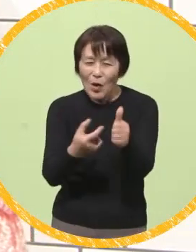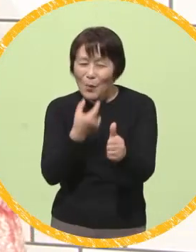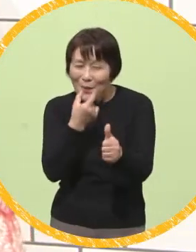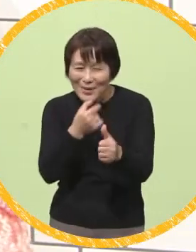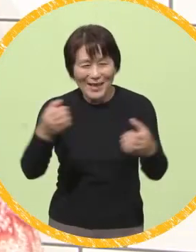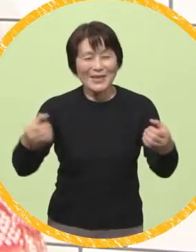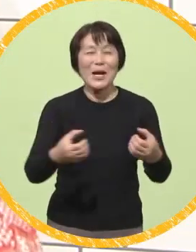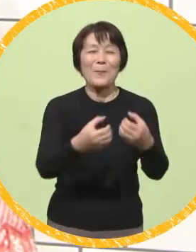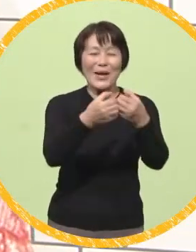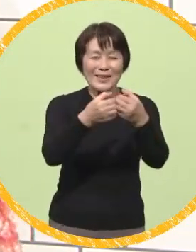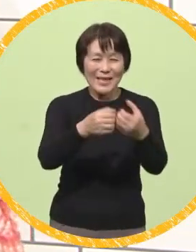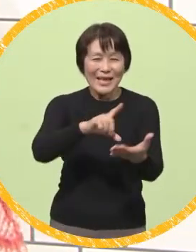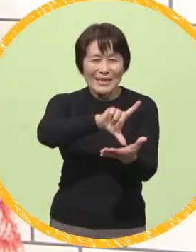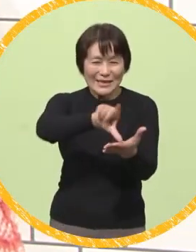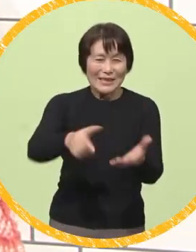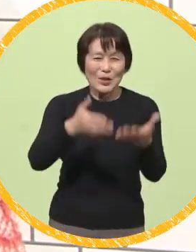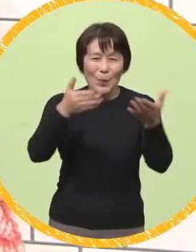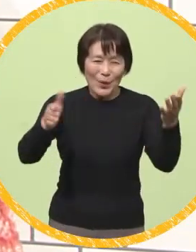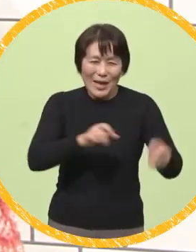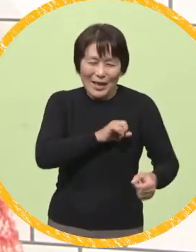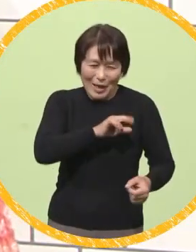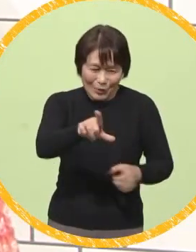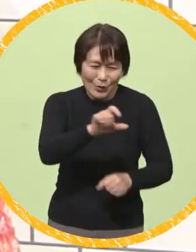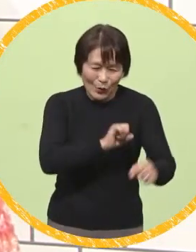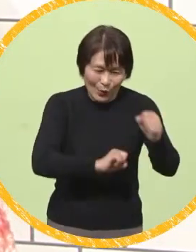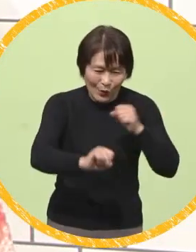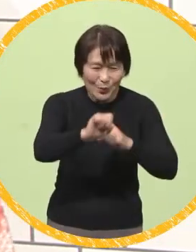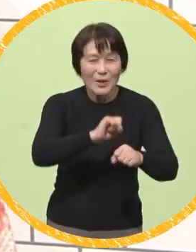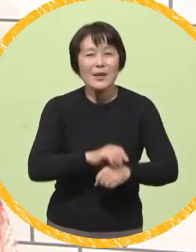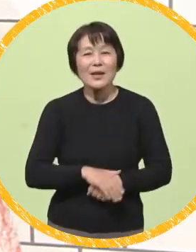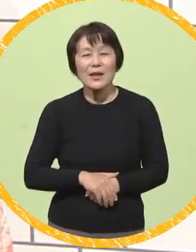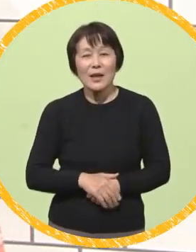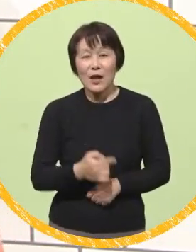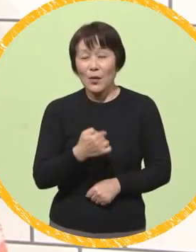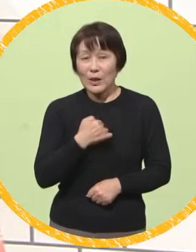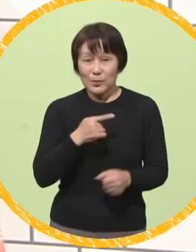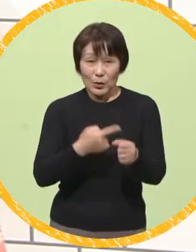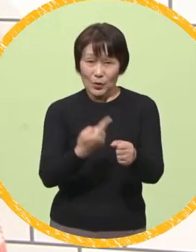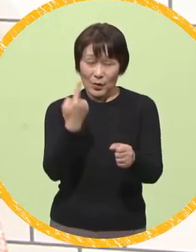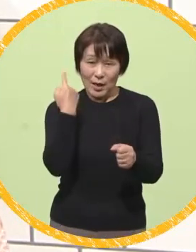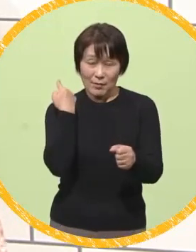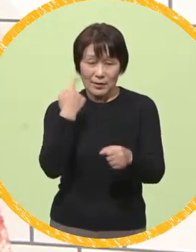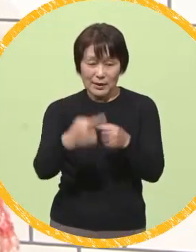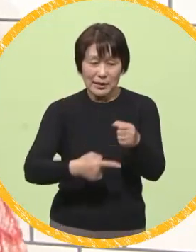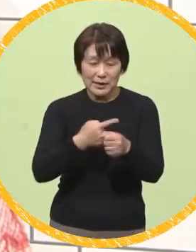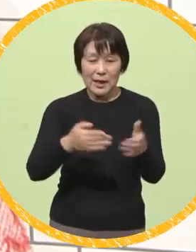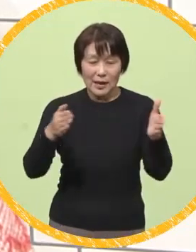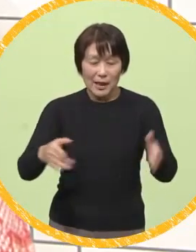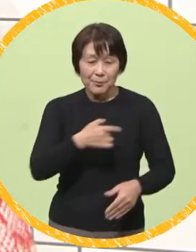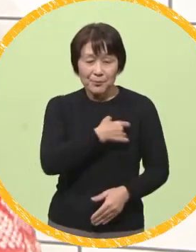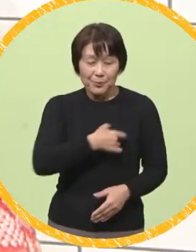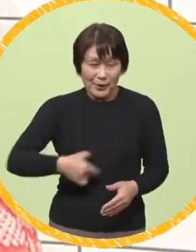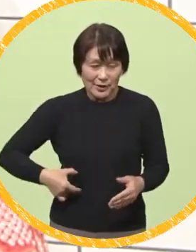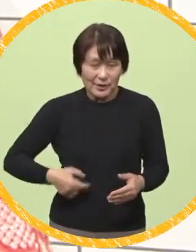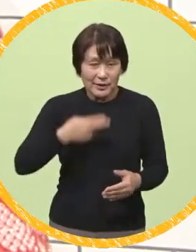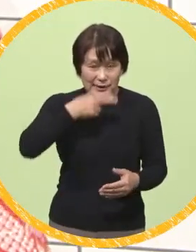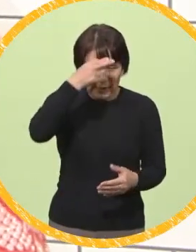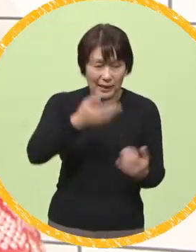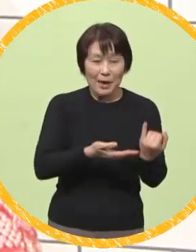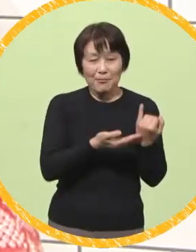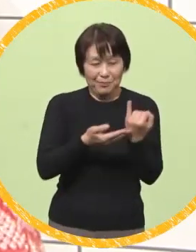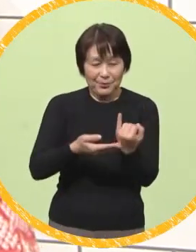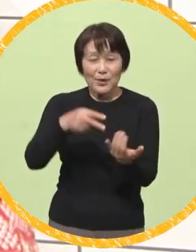をして地域を盛り上げていきましょうという取り組みなんですけれども、私も去年1年間こうミス酒として日本国